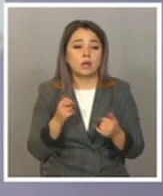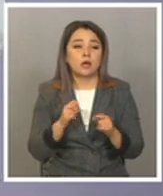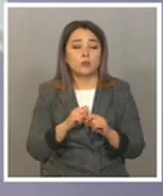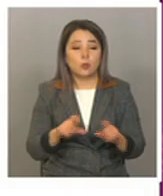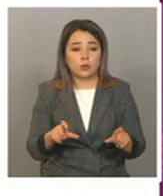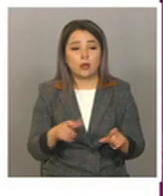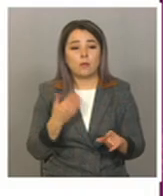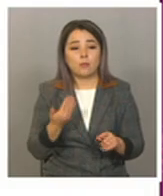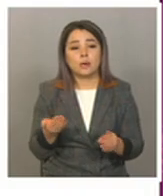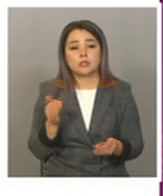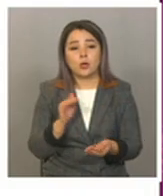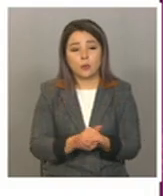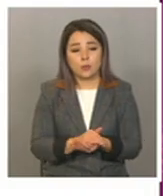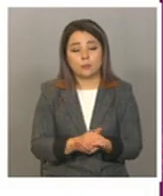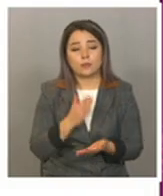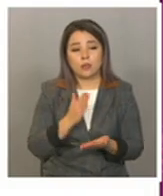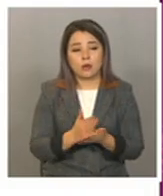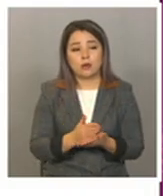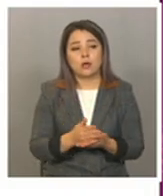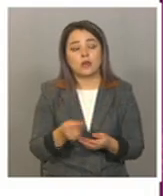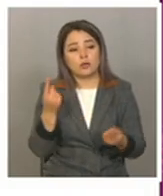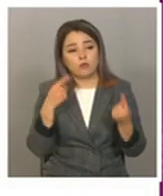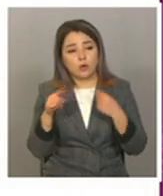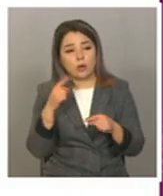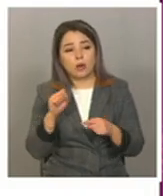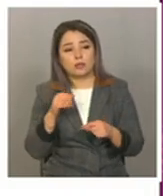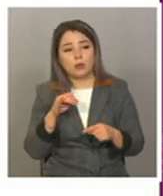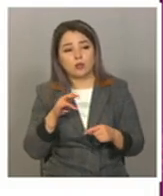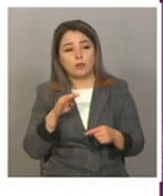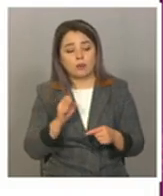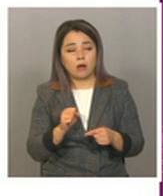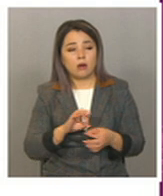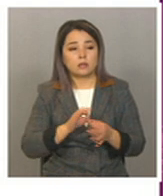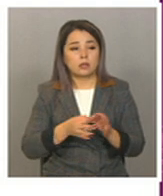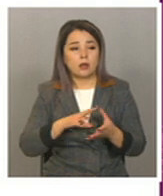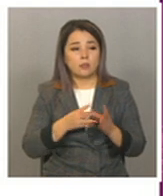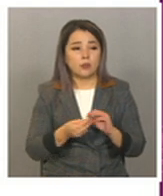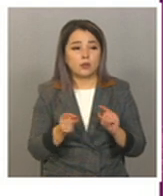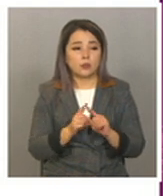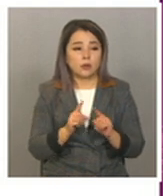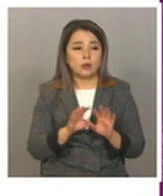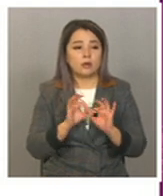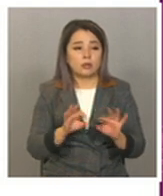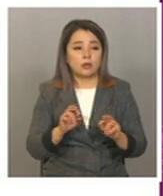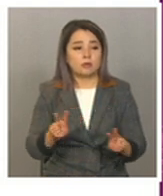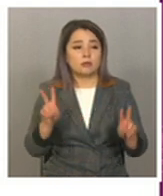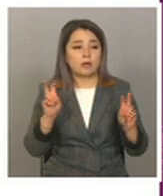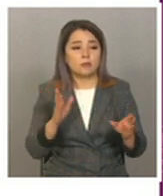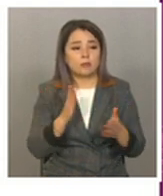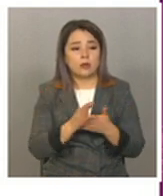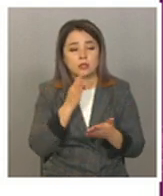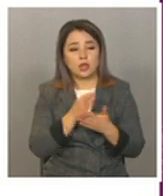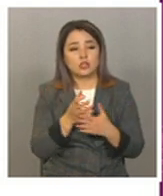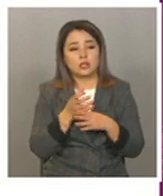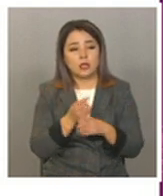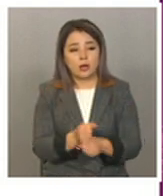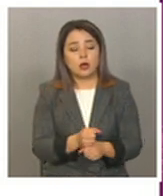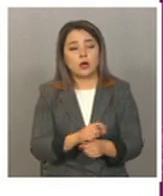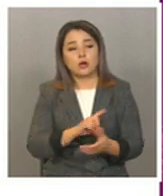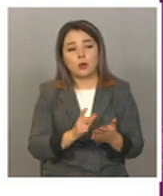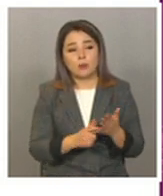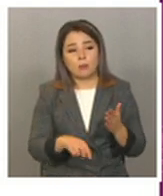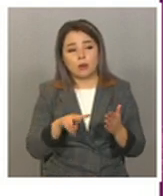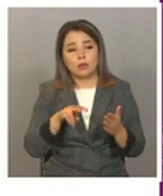мы познакомились с творчеством Айтматова, анализировали идейно-тематическое содержание романа «Плаха»,